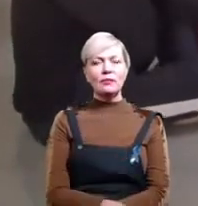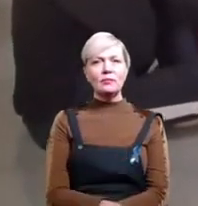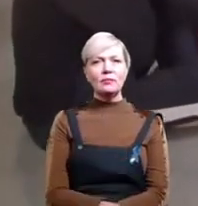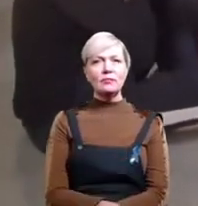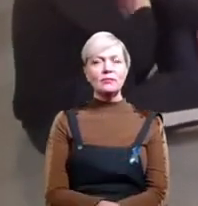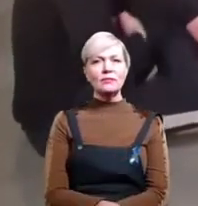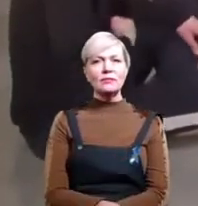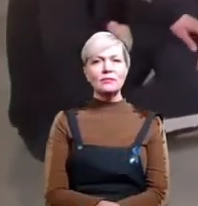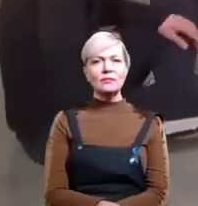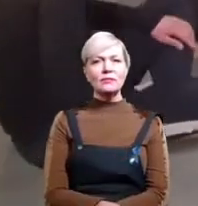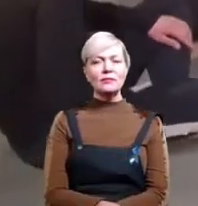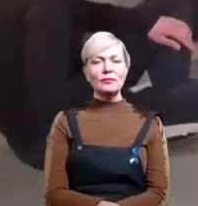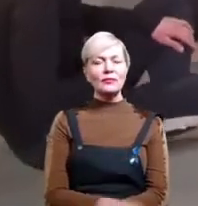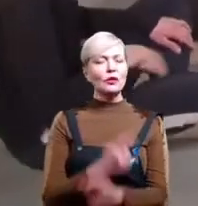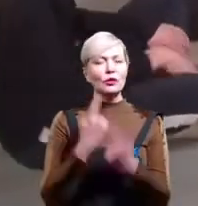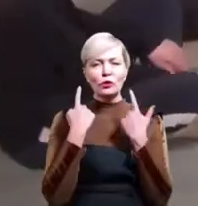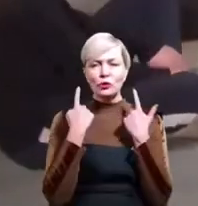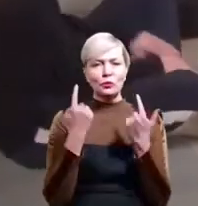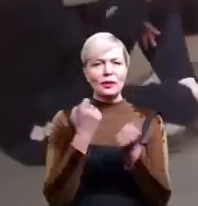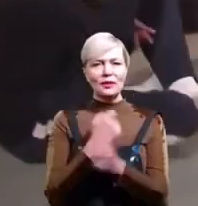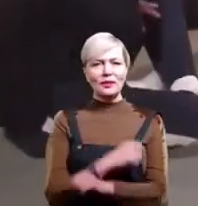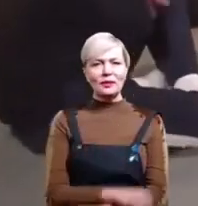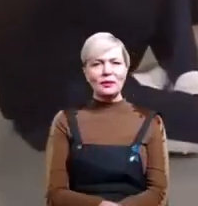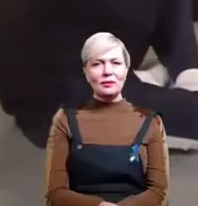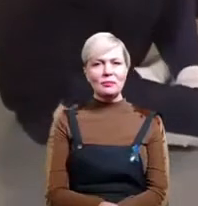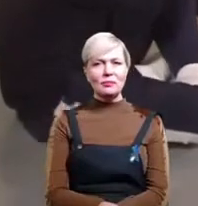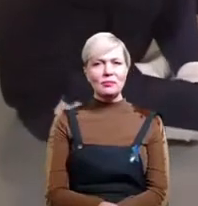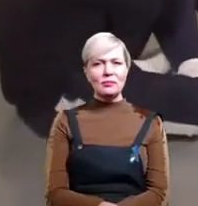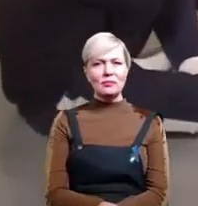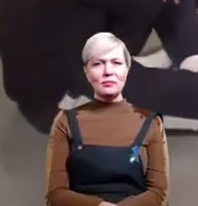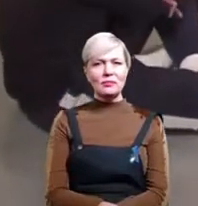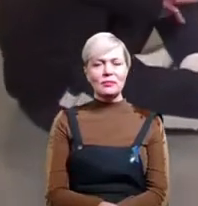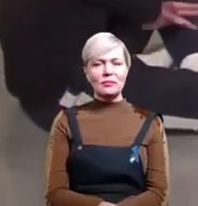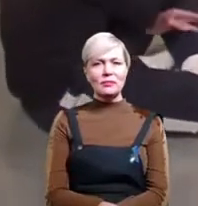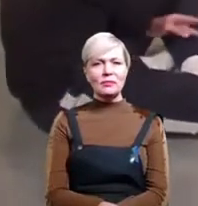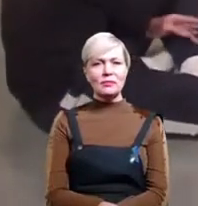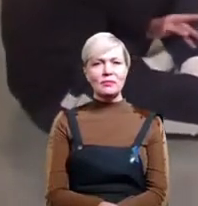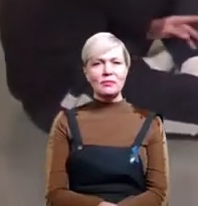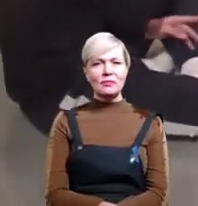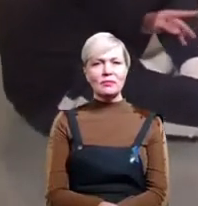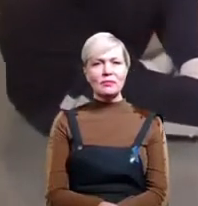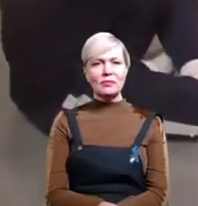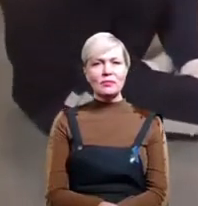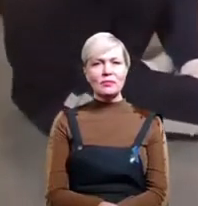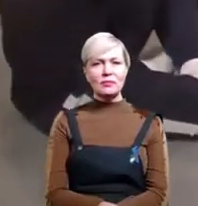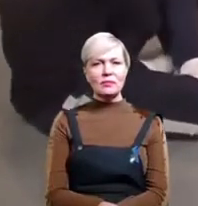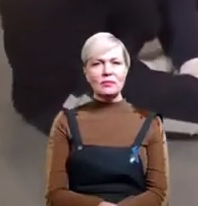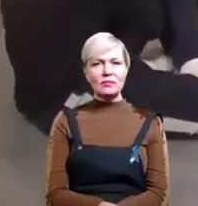восемь. Супер. Без понятия. Как правильно?